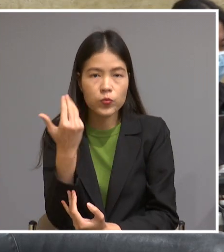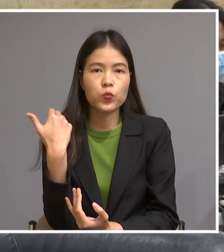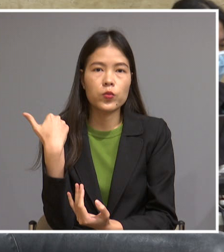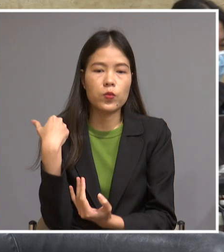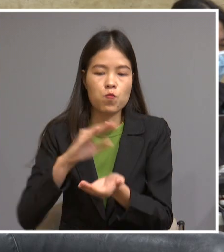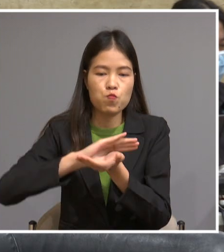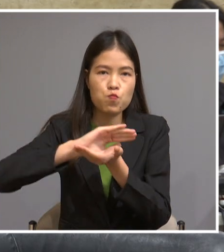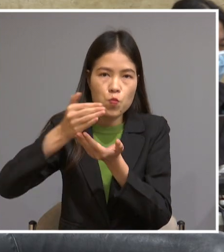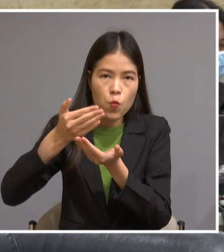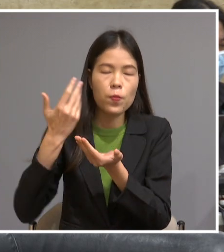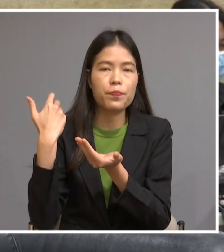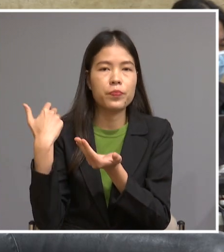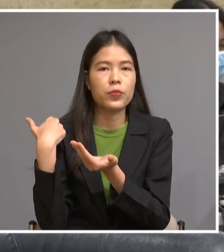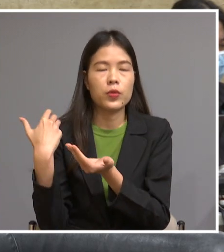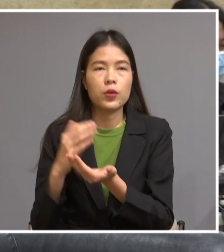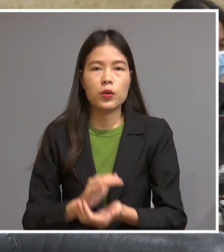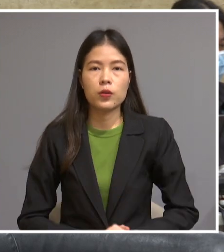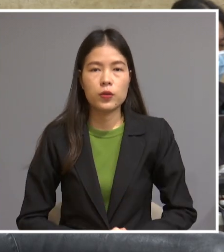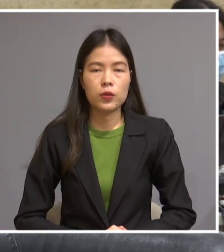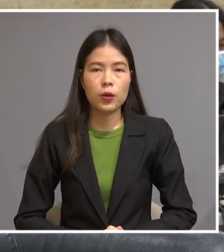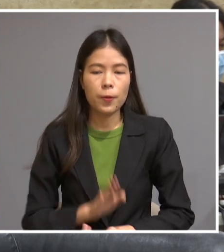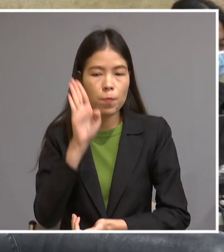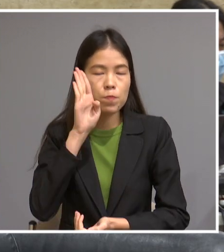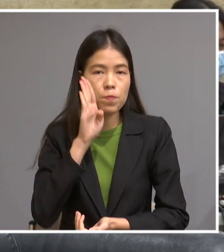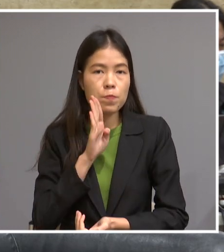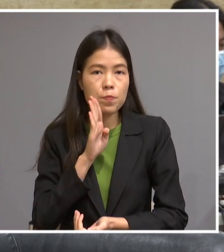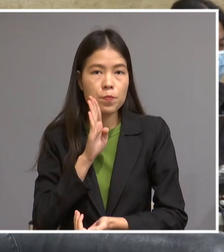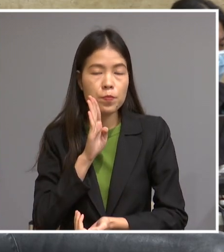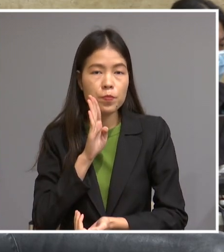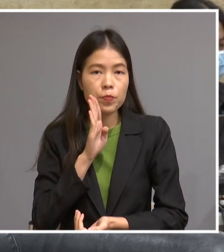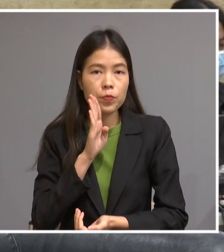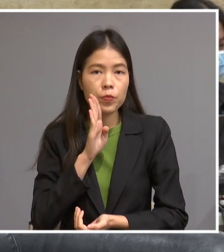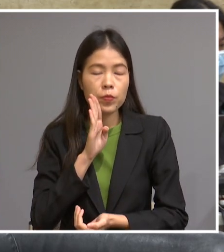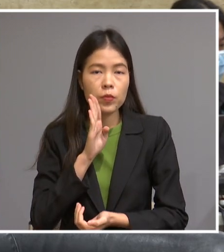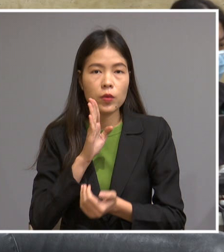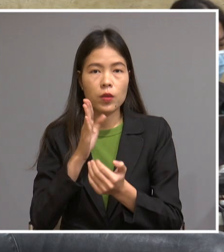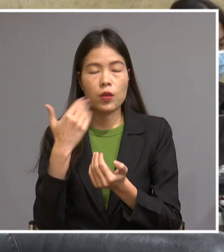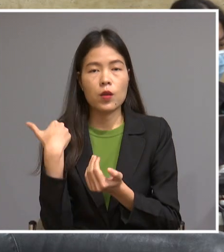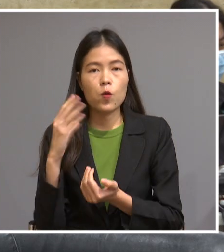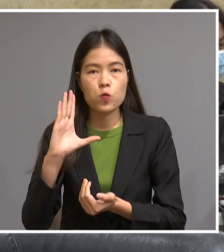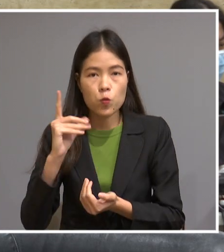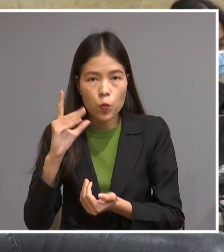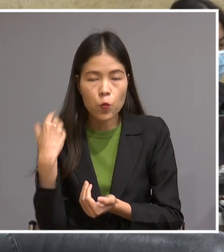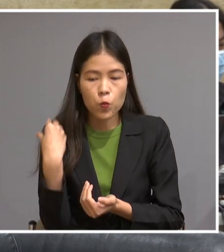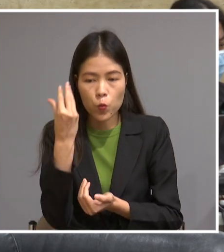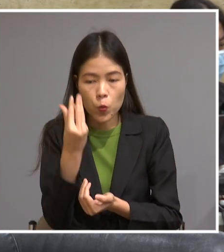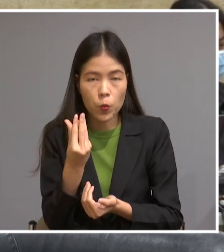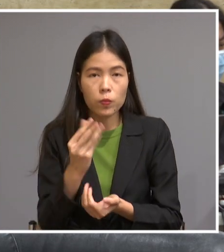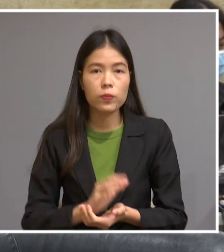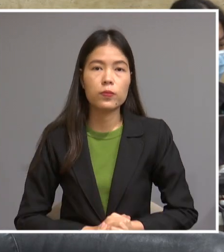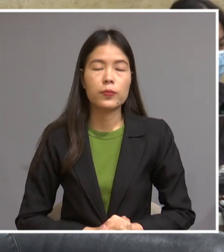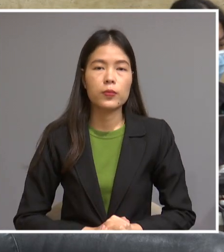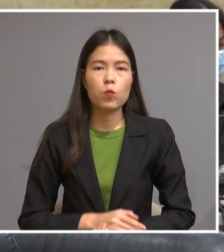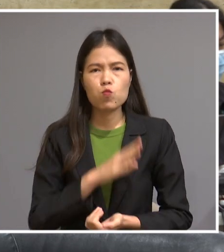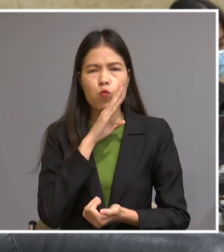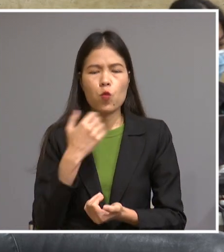ก็ไม่กลาที่จะลงทุนเพระวถ้าลงทนไปแล้วนย้าเกิดวัดีคดียมีการเวนคืนขมาเนี่ย ที่เขาลง